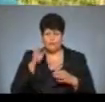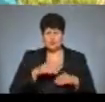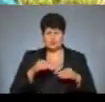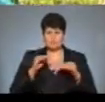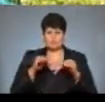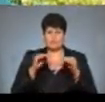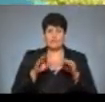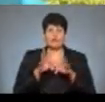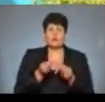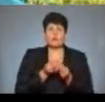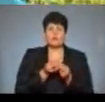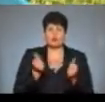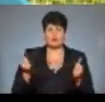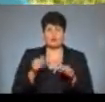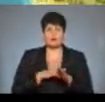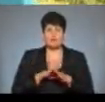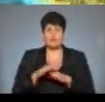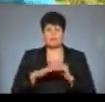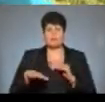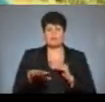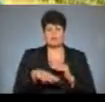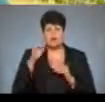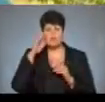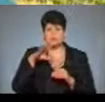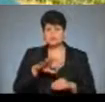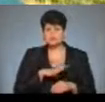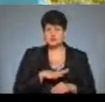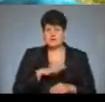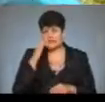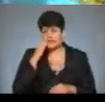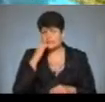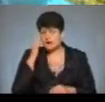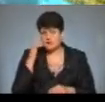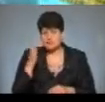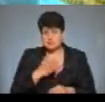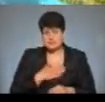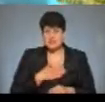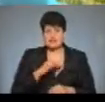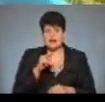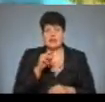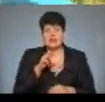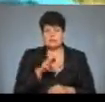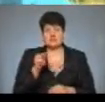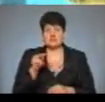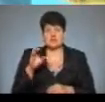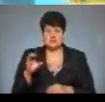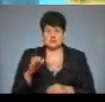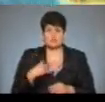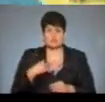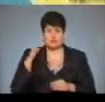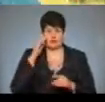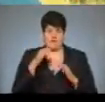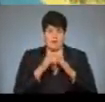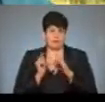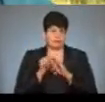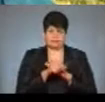посіви пропали, повне подвір'я води, і дякуючи нашому МЧС, що вони встигли, щоб мені не зайшла вода ще